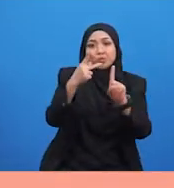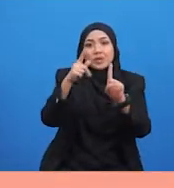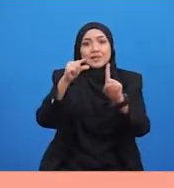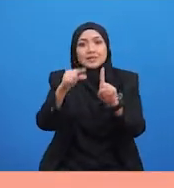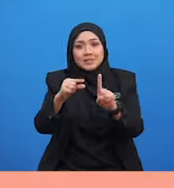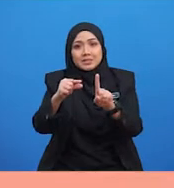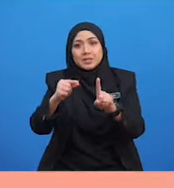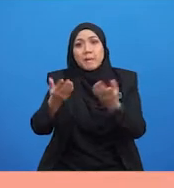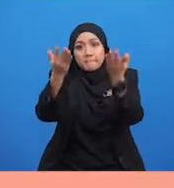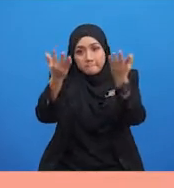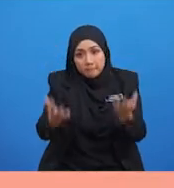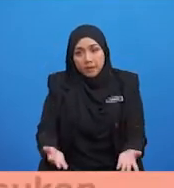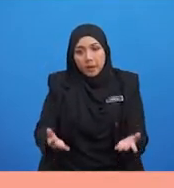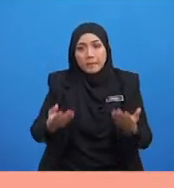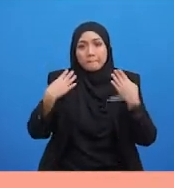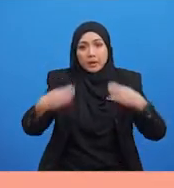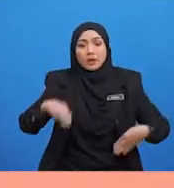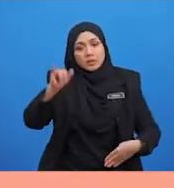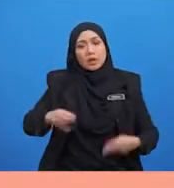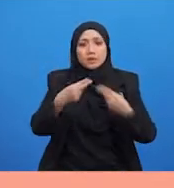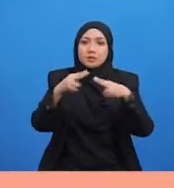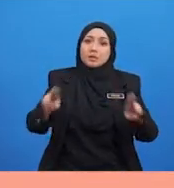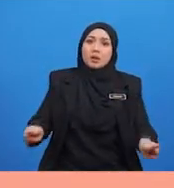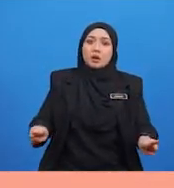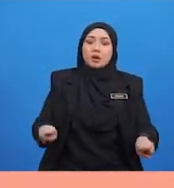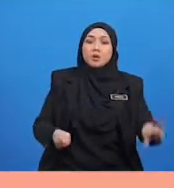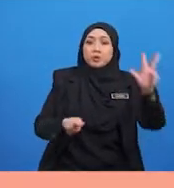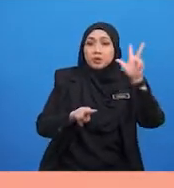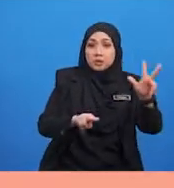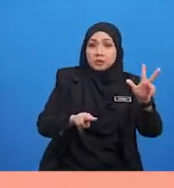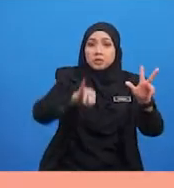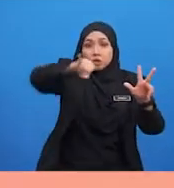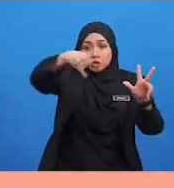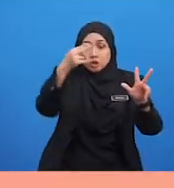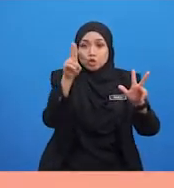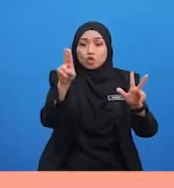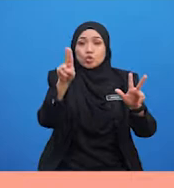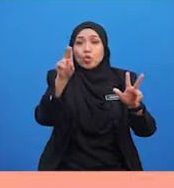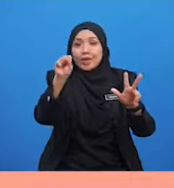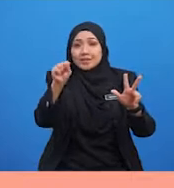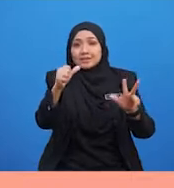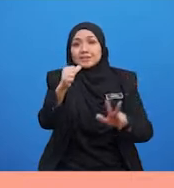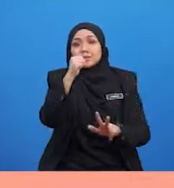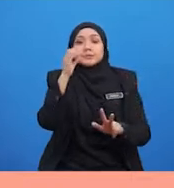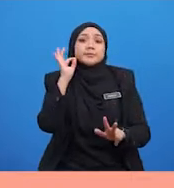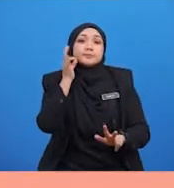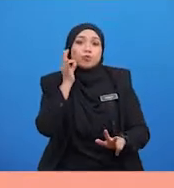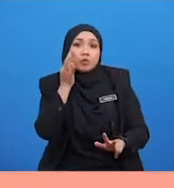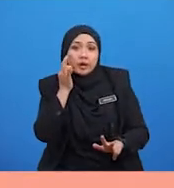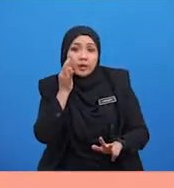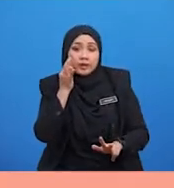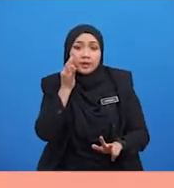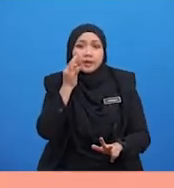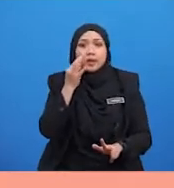badan yang hilang. 3. Jus buah-buahan dan minuman sukan sangat baik